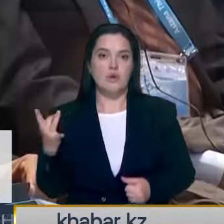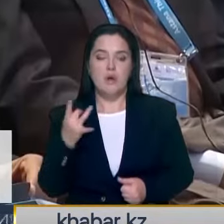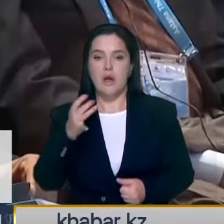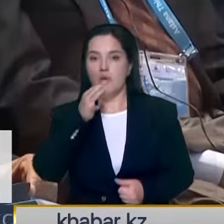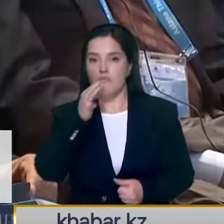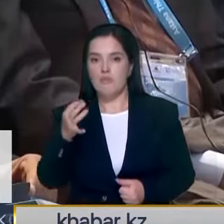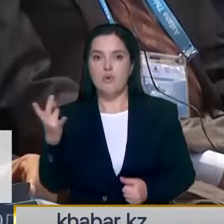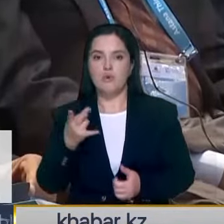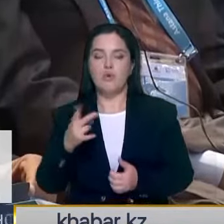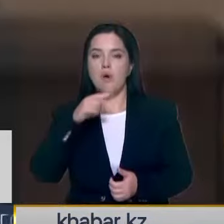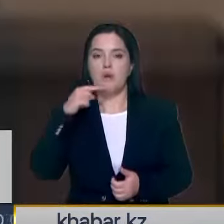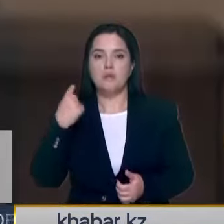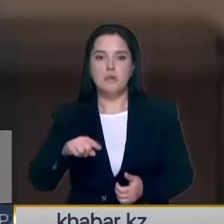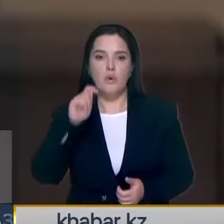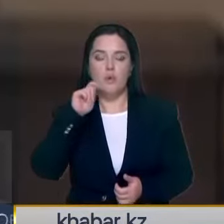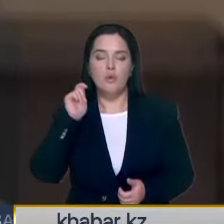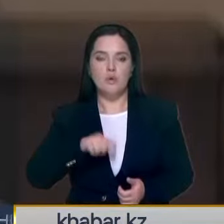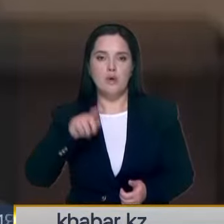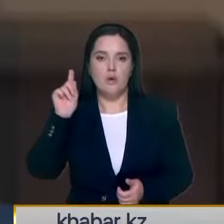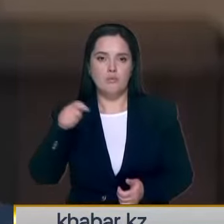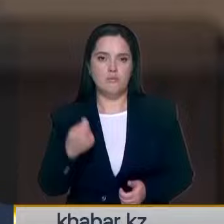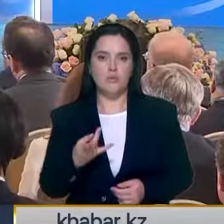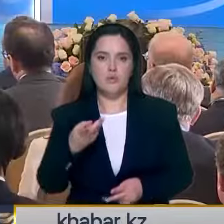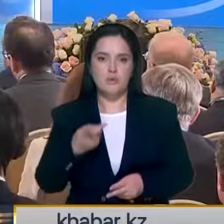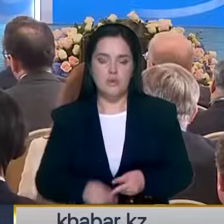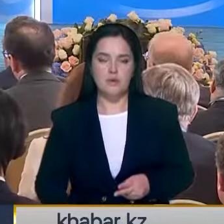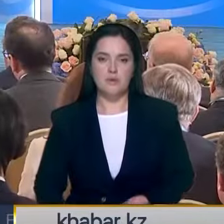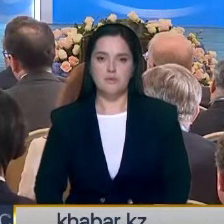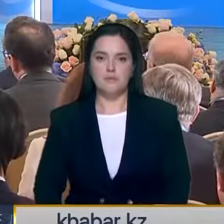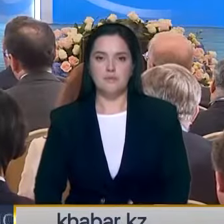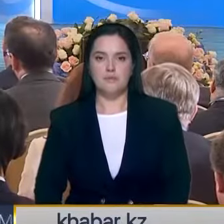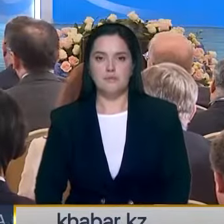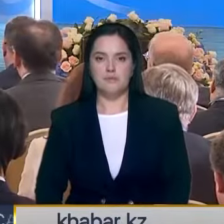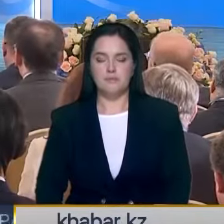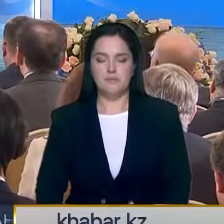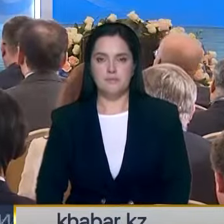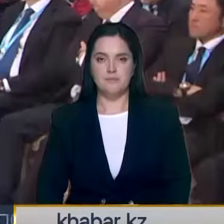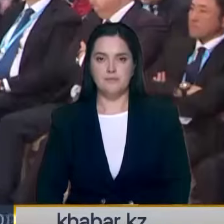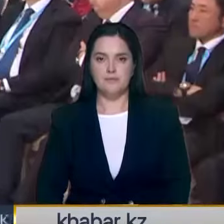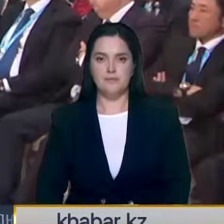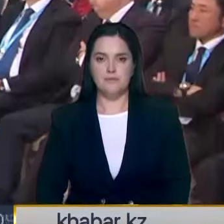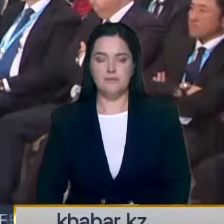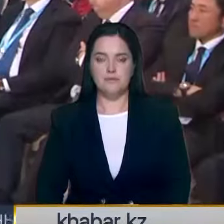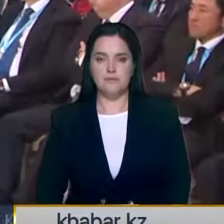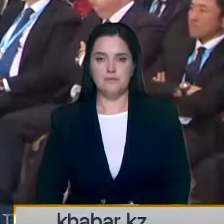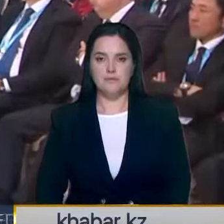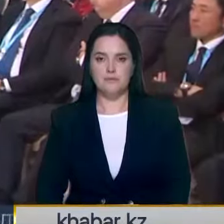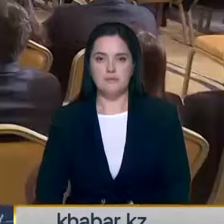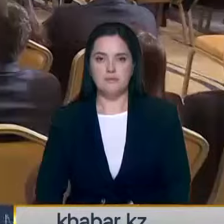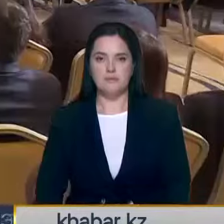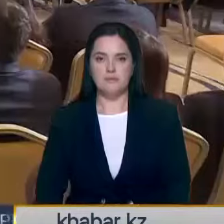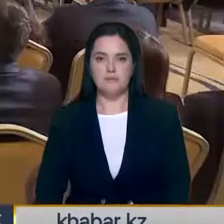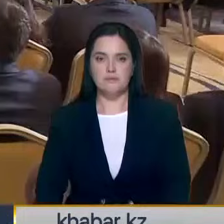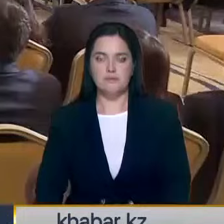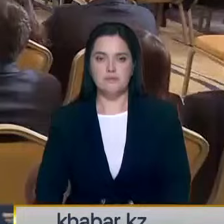мирного разрешения российско-украинской конфликта бу таго саджа гулька быханова Азамат самето при поддержке телерадио